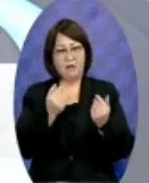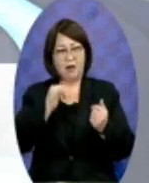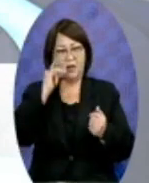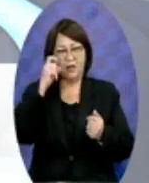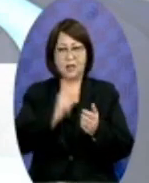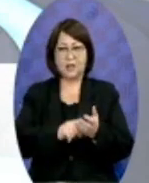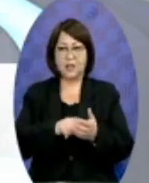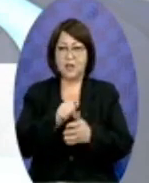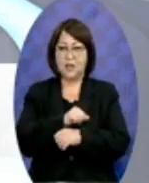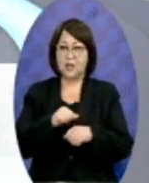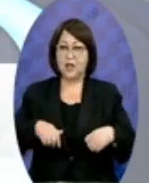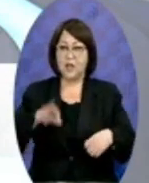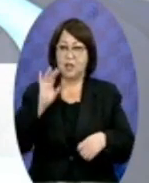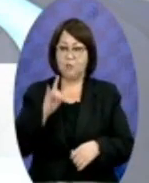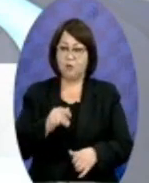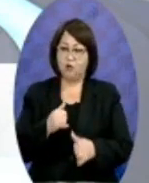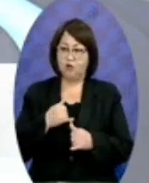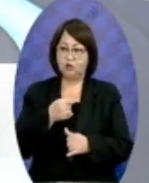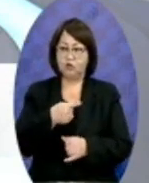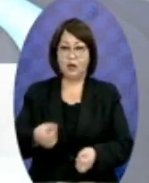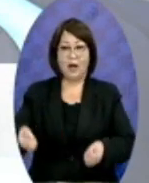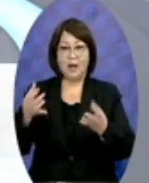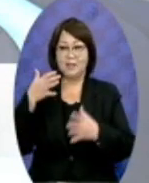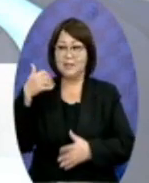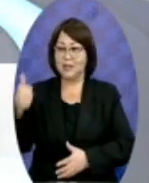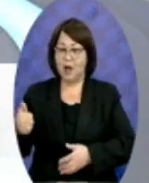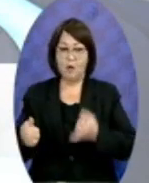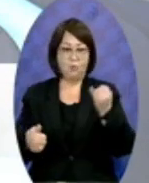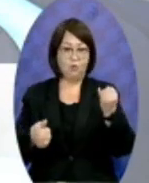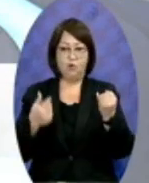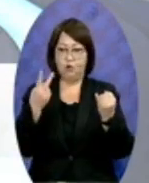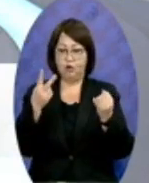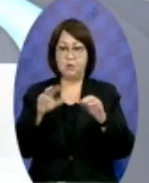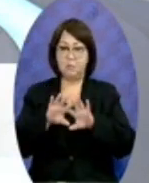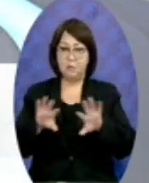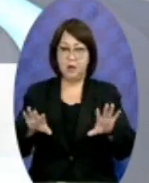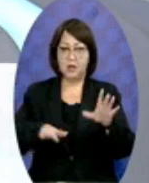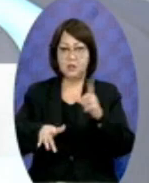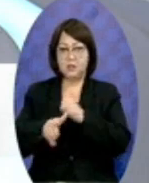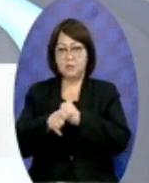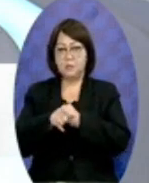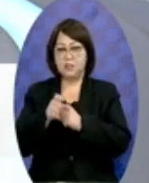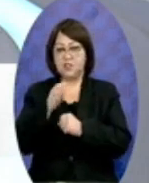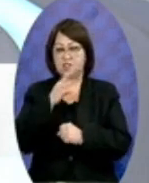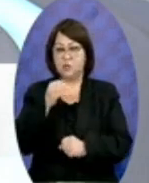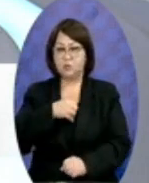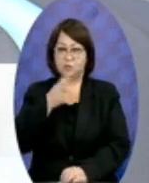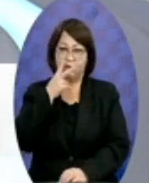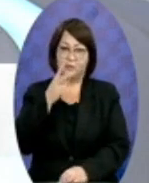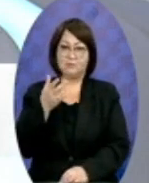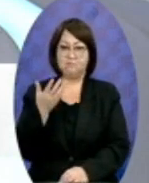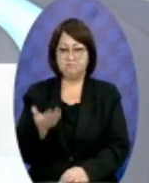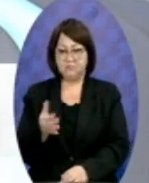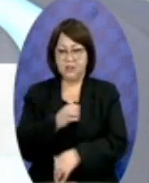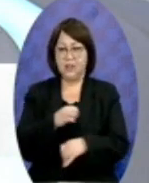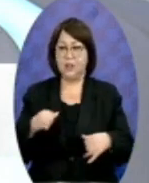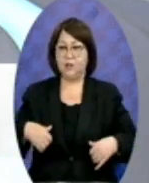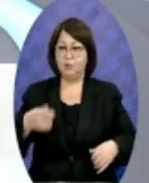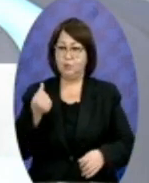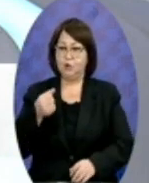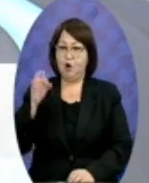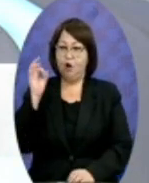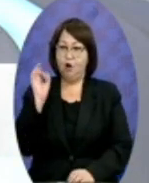байна? За үүнийг бол сайн болон муу хоёр үр дагавартай гэж эдийн засаг шинжээчдийн зүгээс үздэг юм байна. За нэг талаас иргэдийн одоо олсон